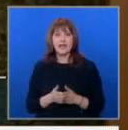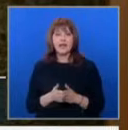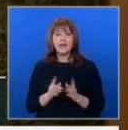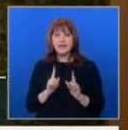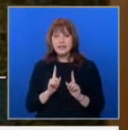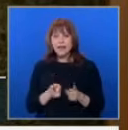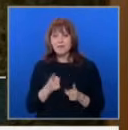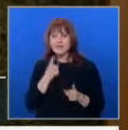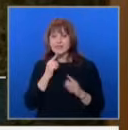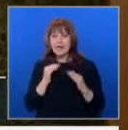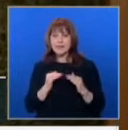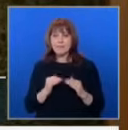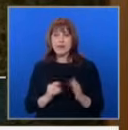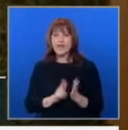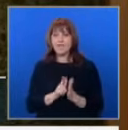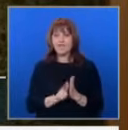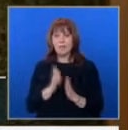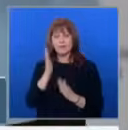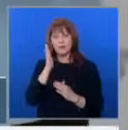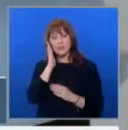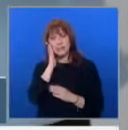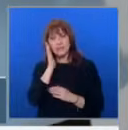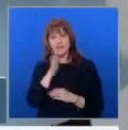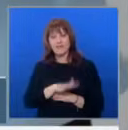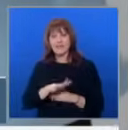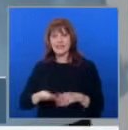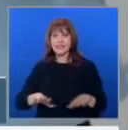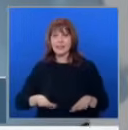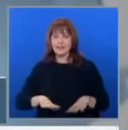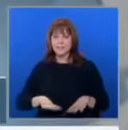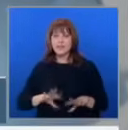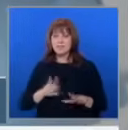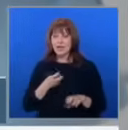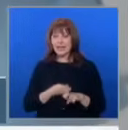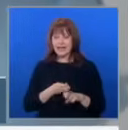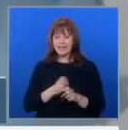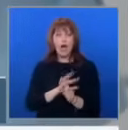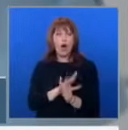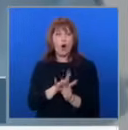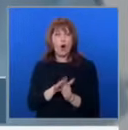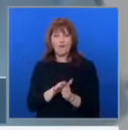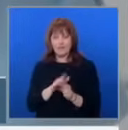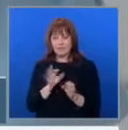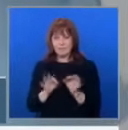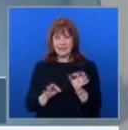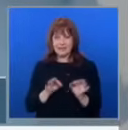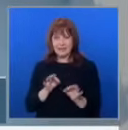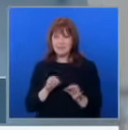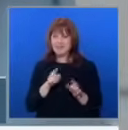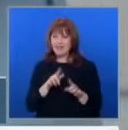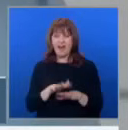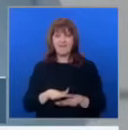и трябва да се намали времето за сън в деца. Според лекарите, COVID-пандемията е оказала значително влияние